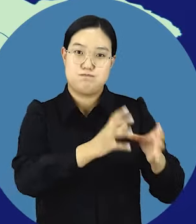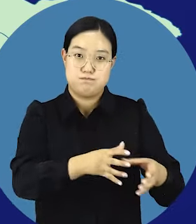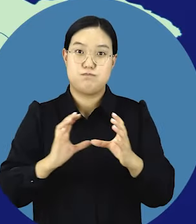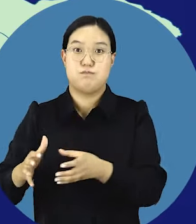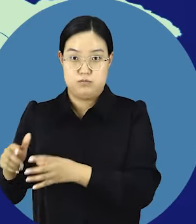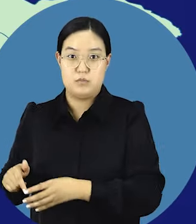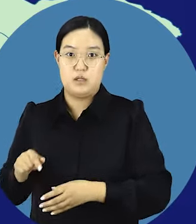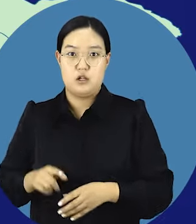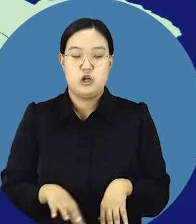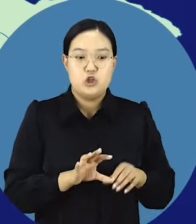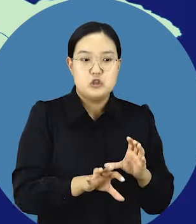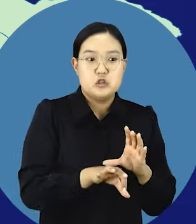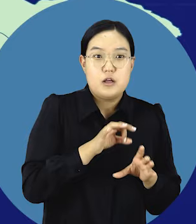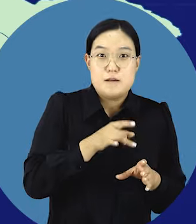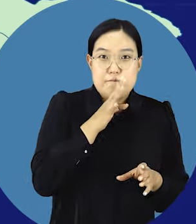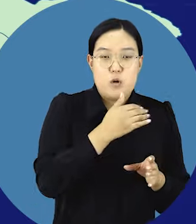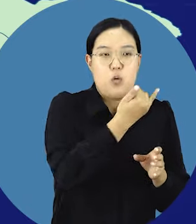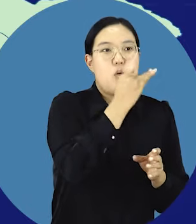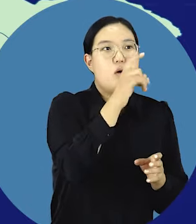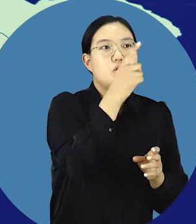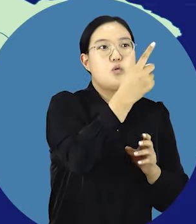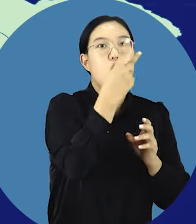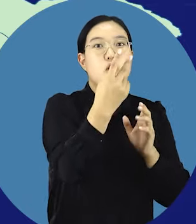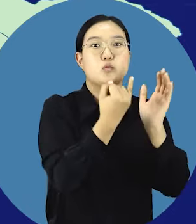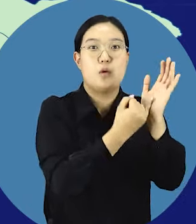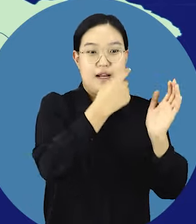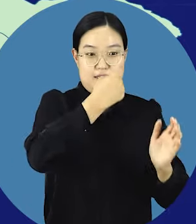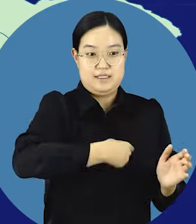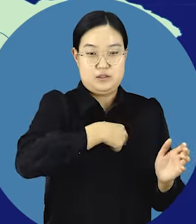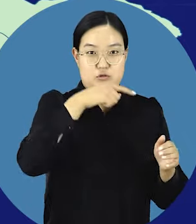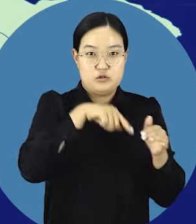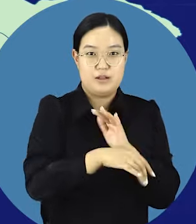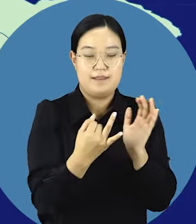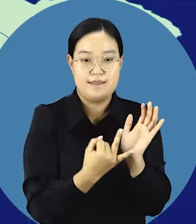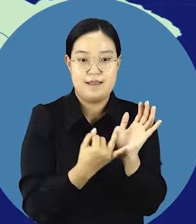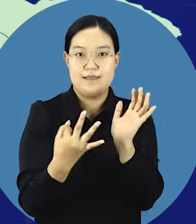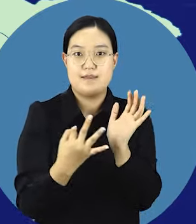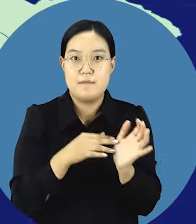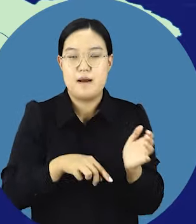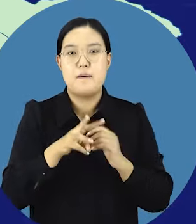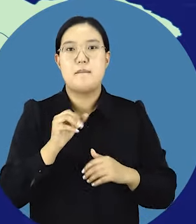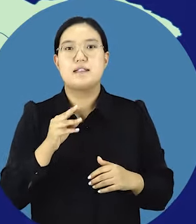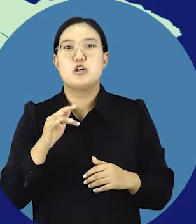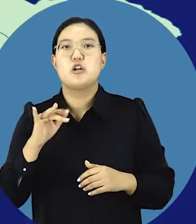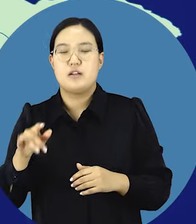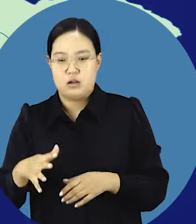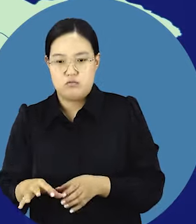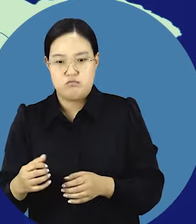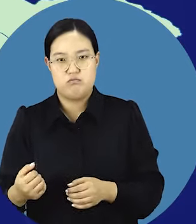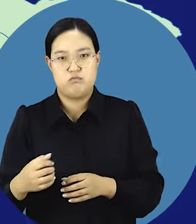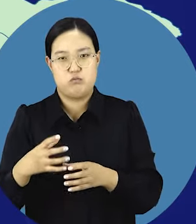хэлбэл сонгогч Улсын хурлын 126 гишүүний 78-ыг мажоритар буюу олныг төлөөлөх аргаар